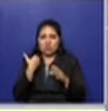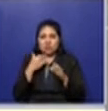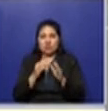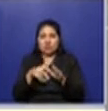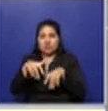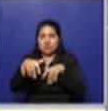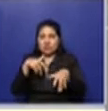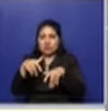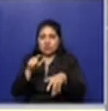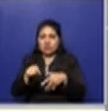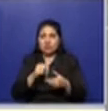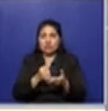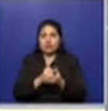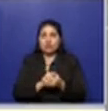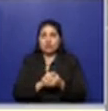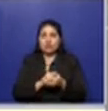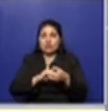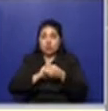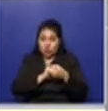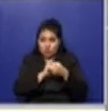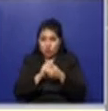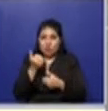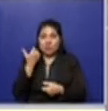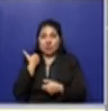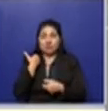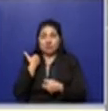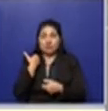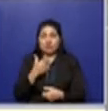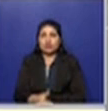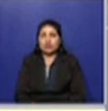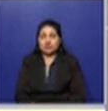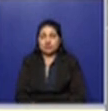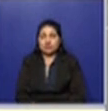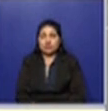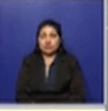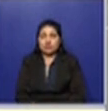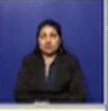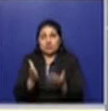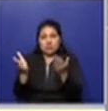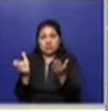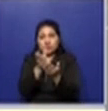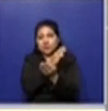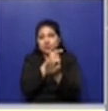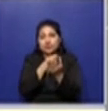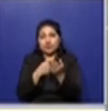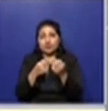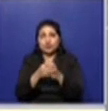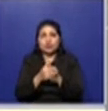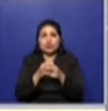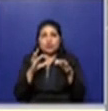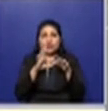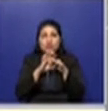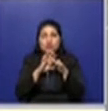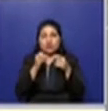วนร่วมครับซึ่งอันนี้เนี่ยเป็นซึ่งถ้าเราจะในหน้าต่อไปจะเป็นเรื่องของเฉพาะเรื่อง9ข้